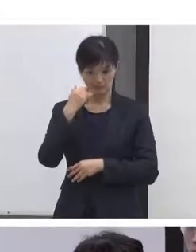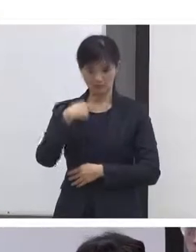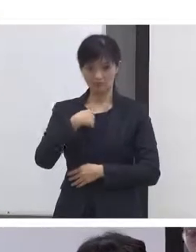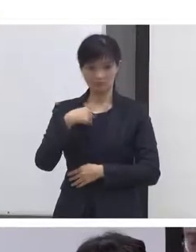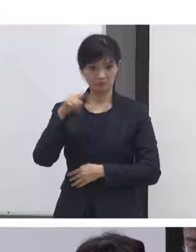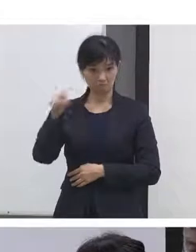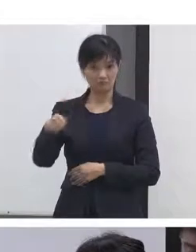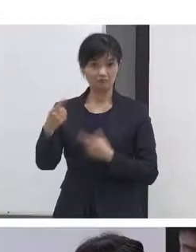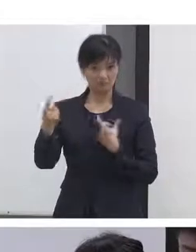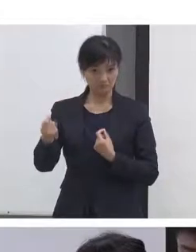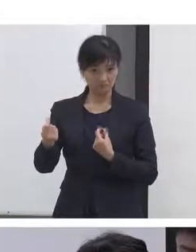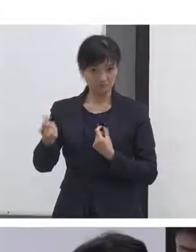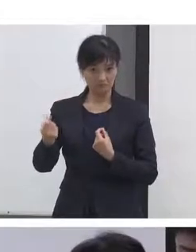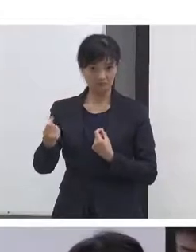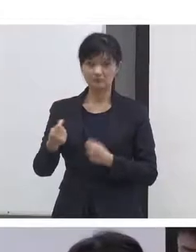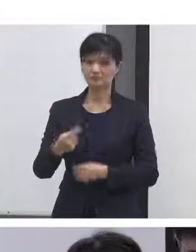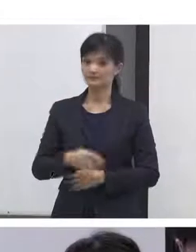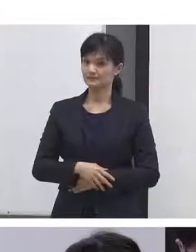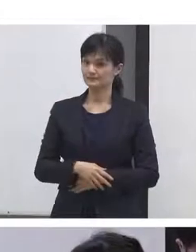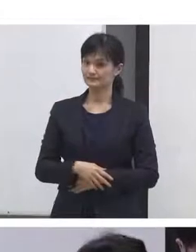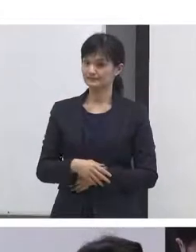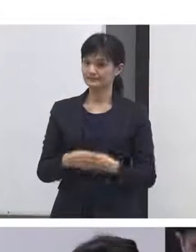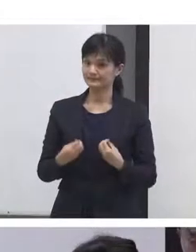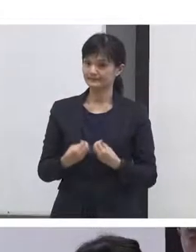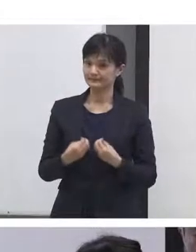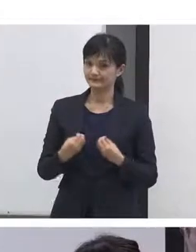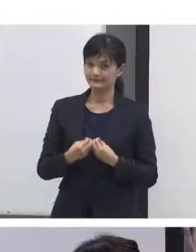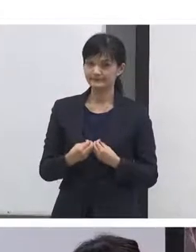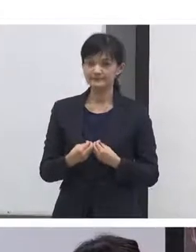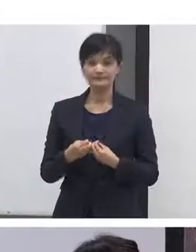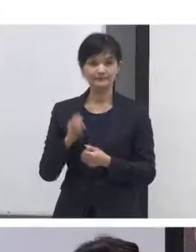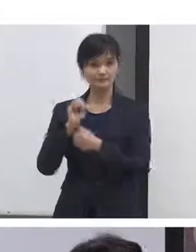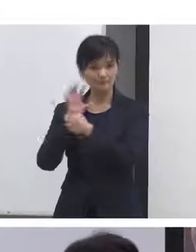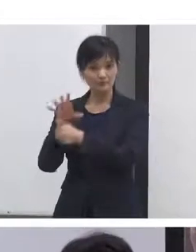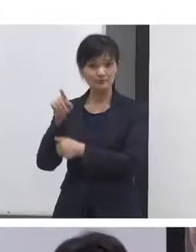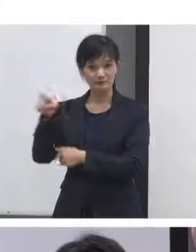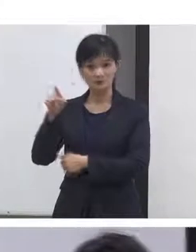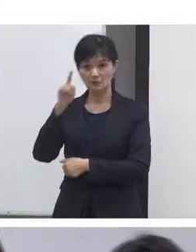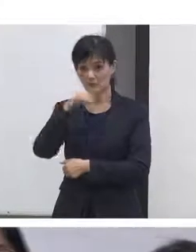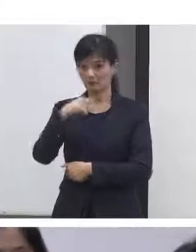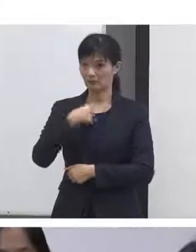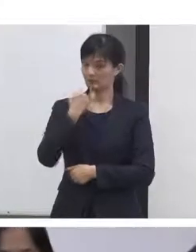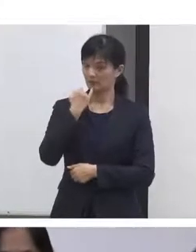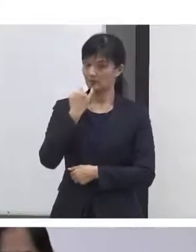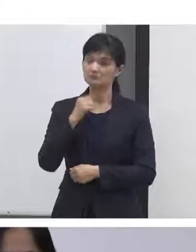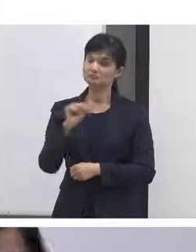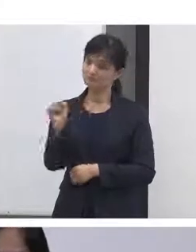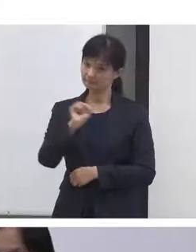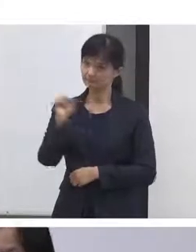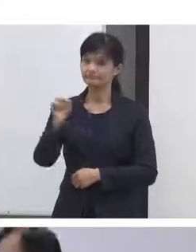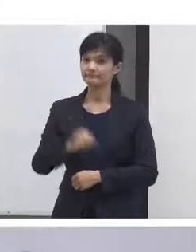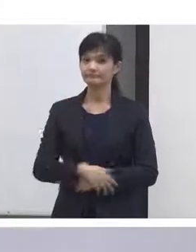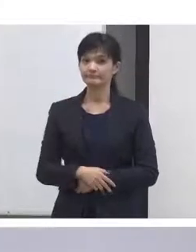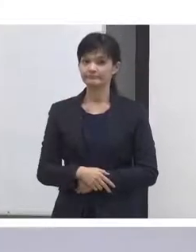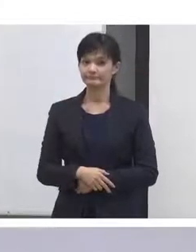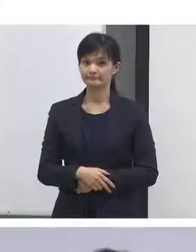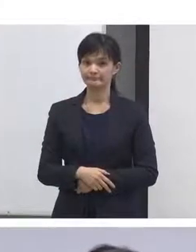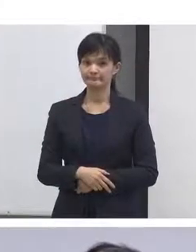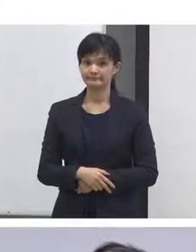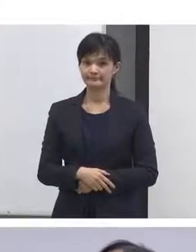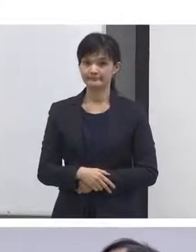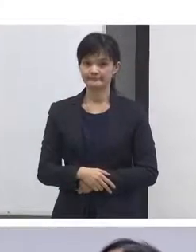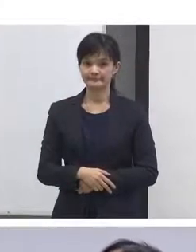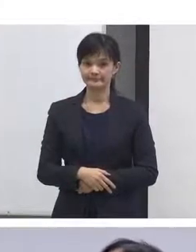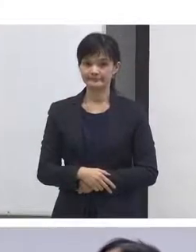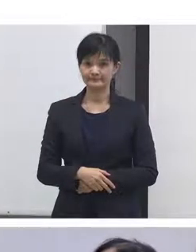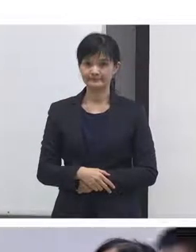玩的话，那我有什么理由去跟他说你这样玩不行？好， 好。喂，